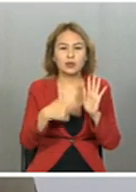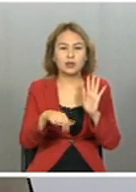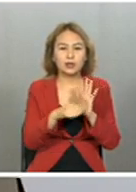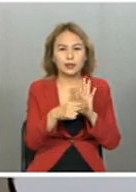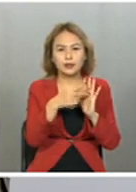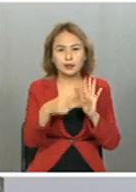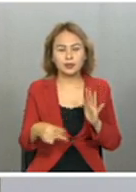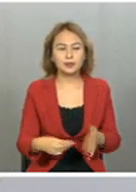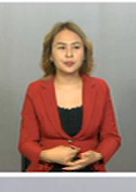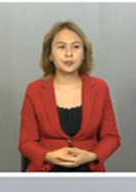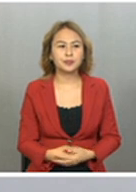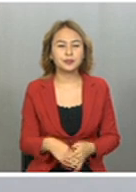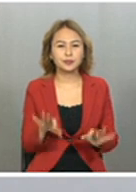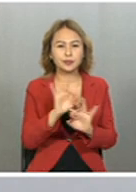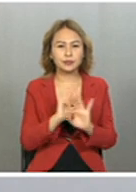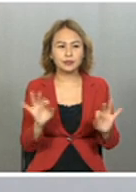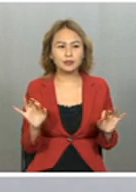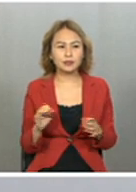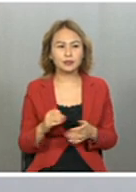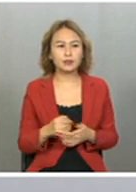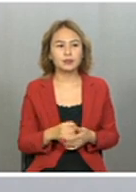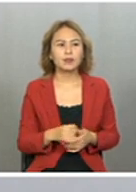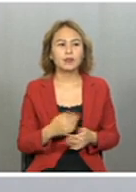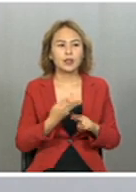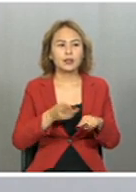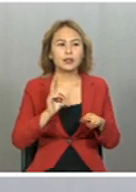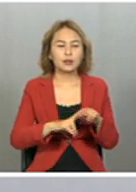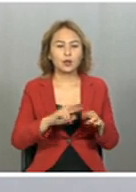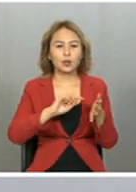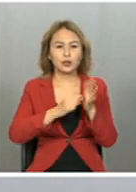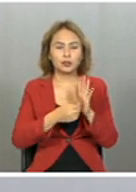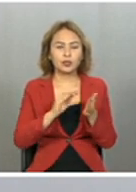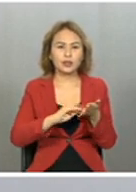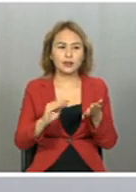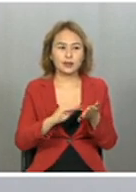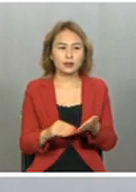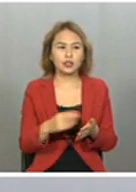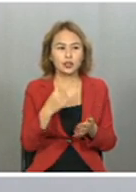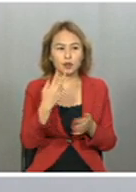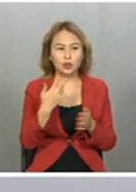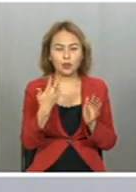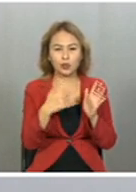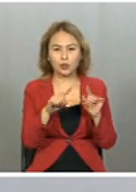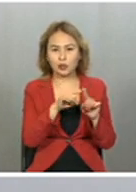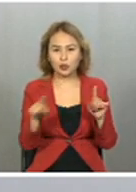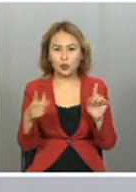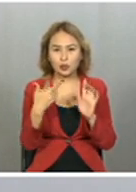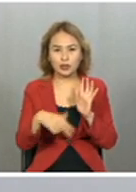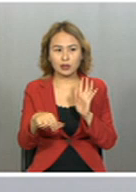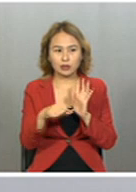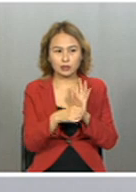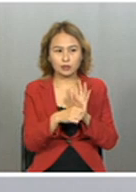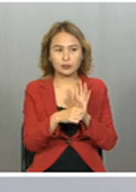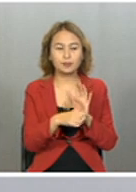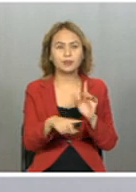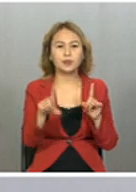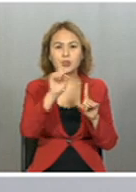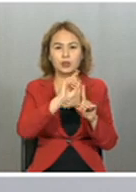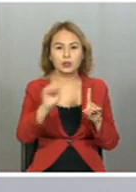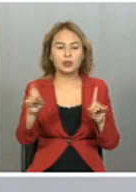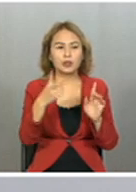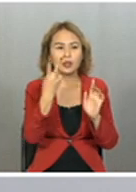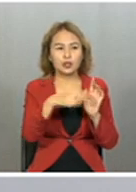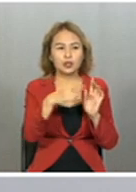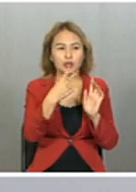тең. Жақсы. Енді көбейтіп жазайық. Бөлімі де мінекей ортақ бөлім 36 болады, ал 5